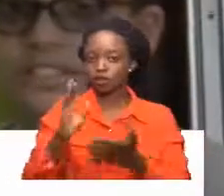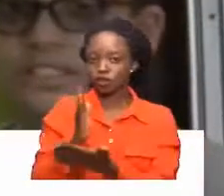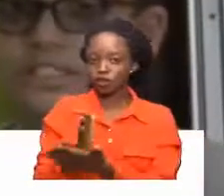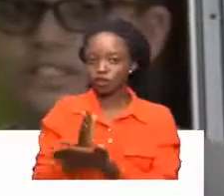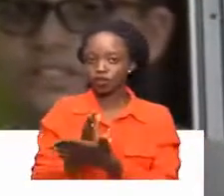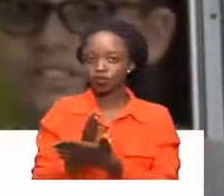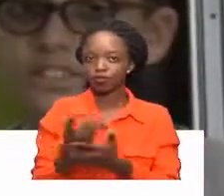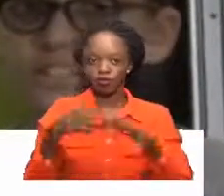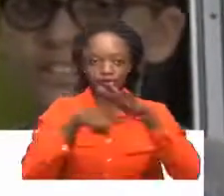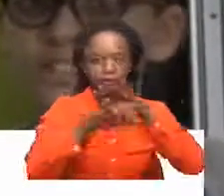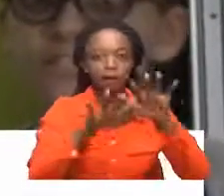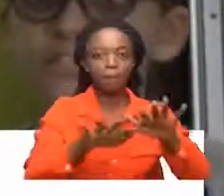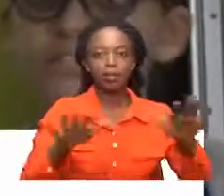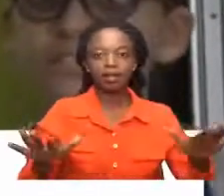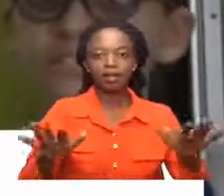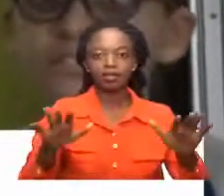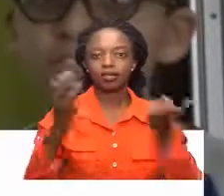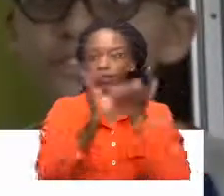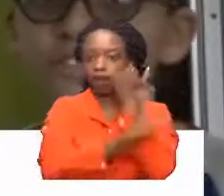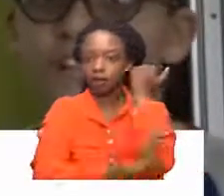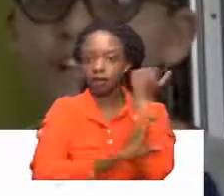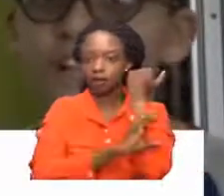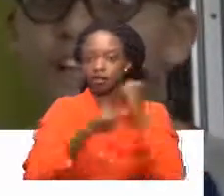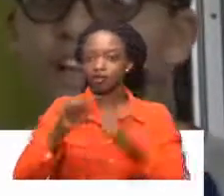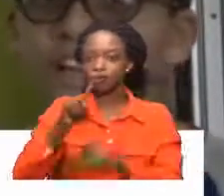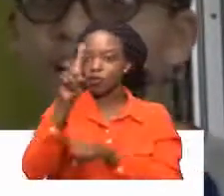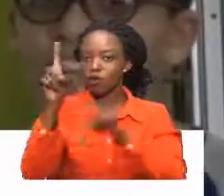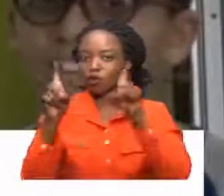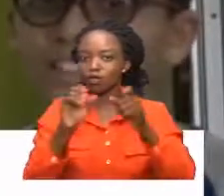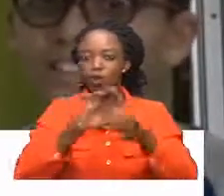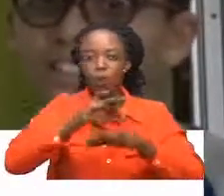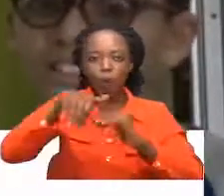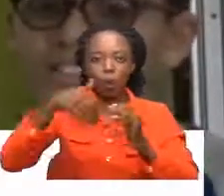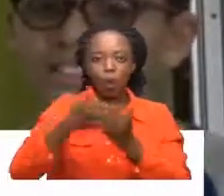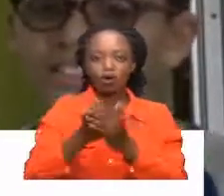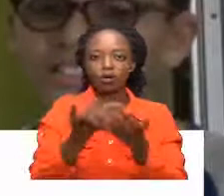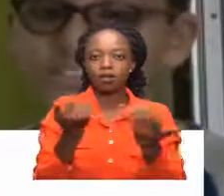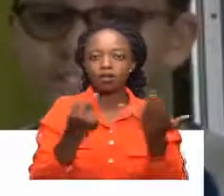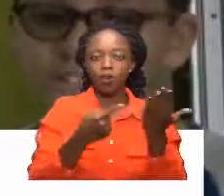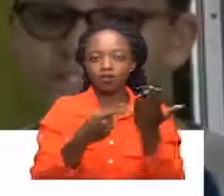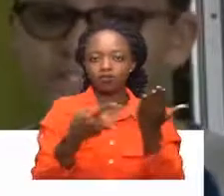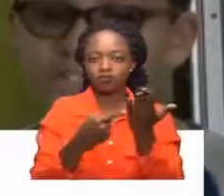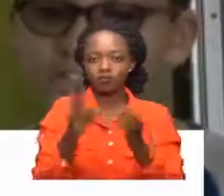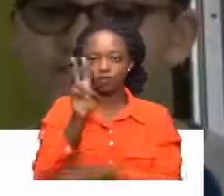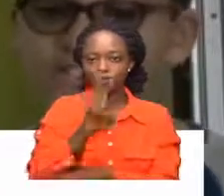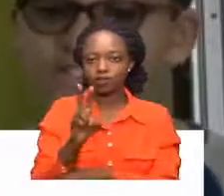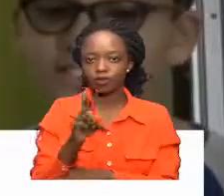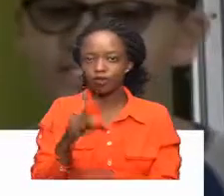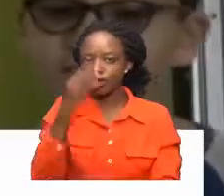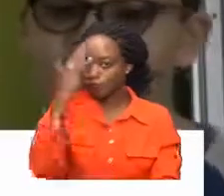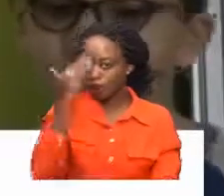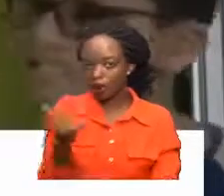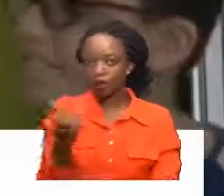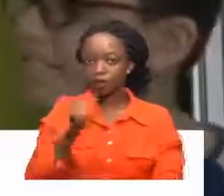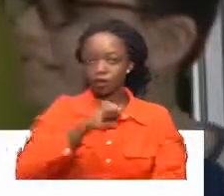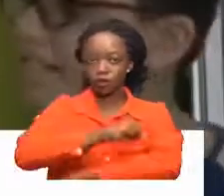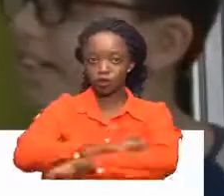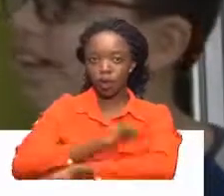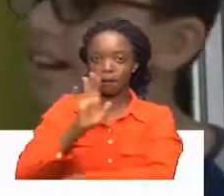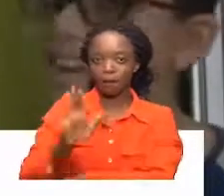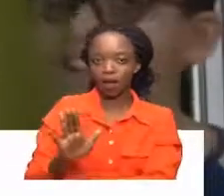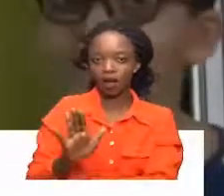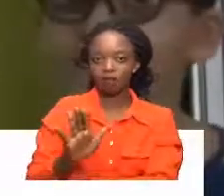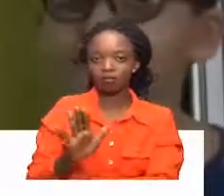katika soko la kimataifa, haswa katika masuala mazima ya utandawazi. Ndoposa basi shule yao